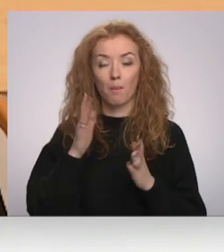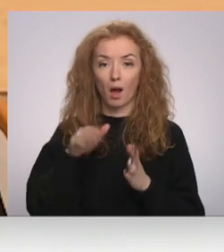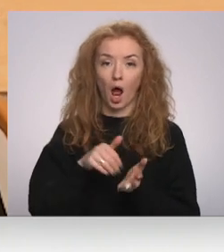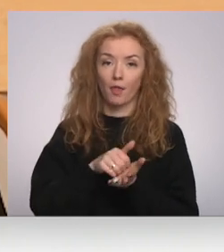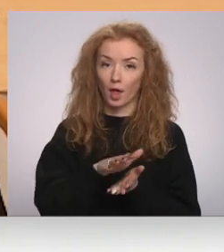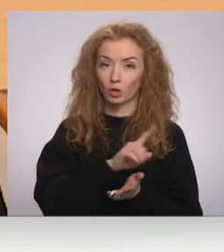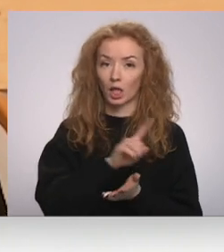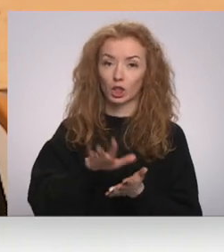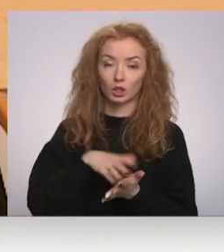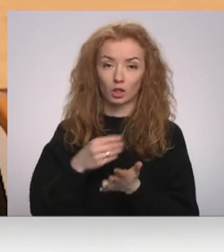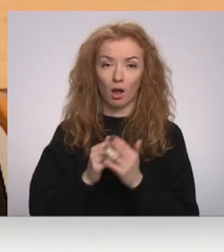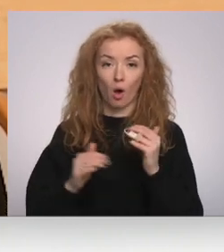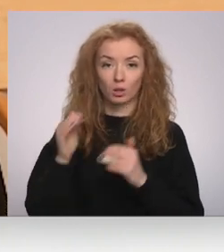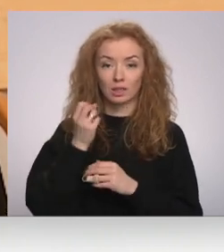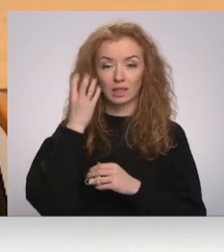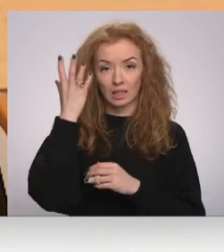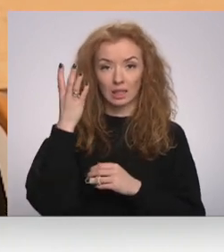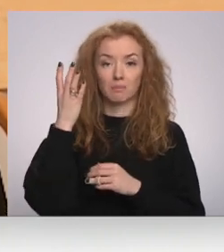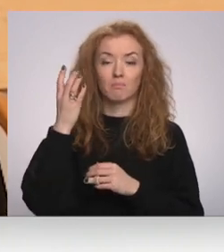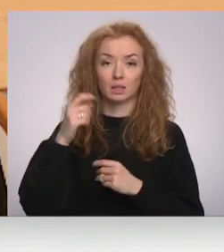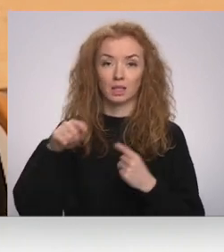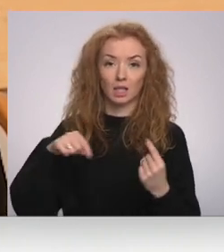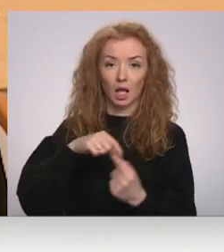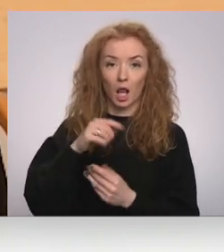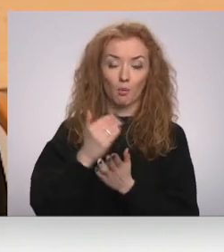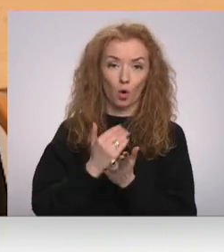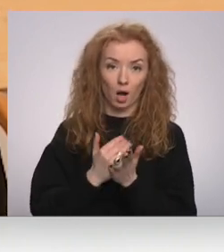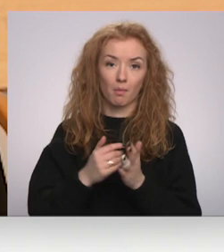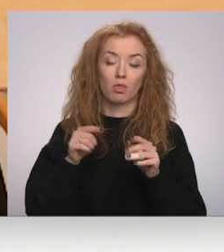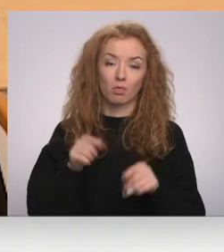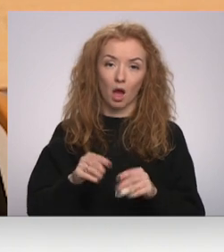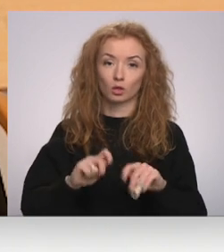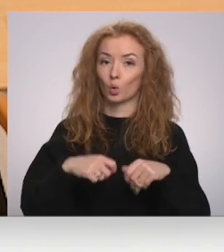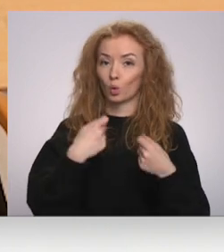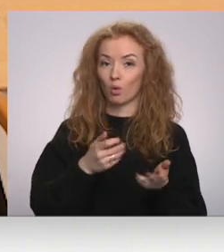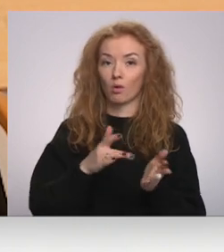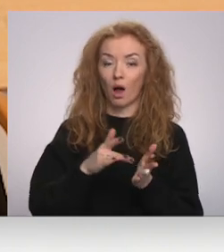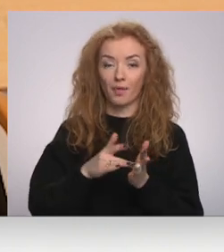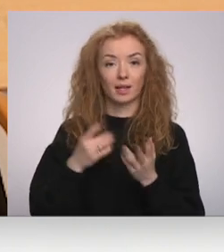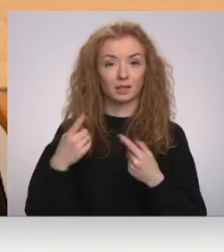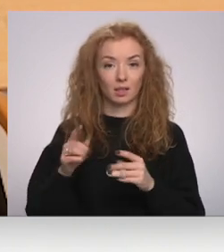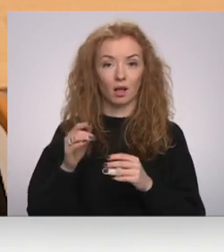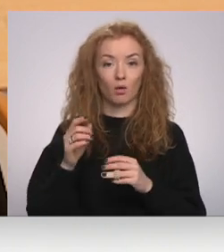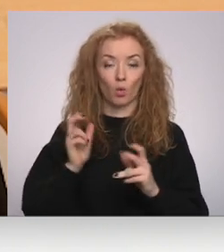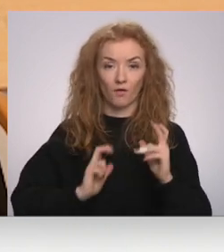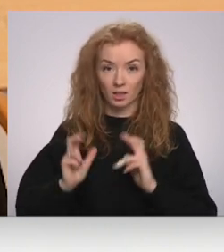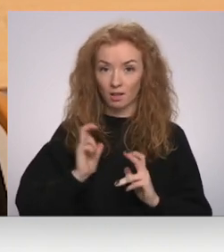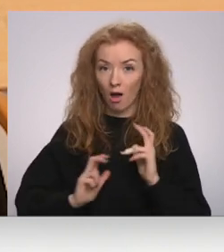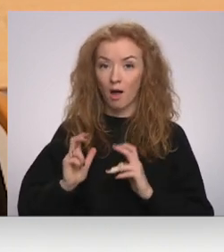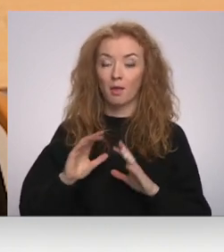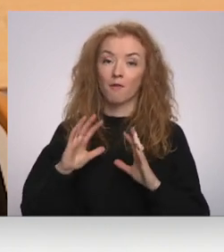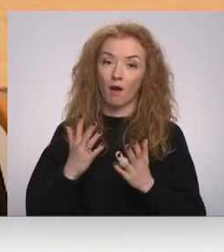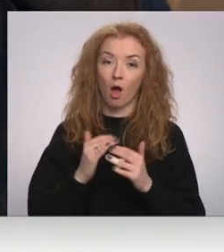atteikšanos no līdzšinējām augstākās izglītības cikla programmām, tas savukārt nododot kādai citai universitātei